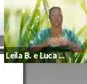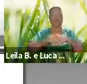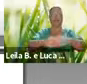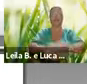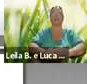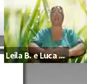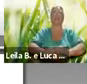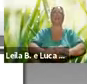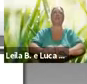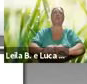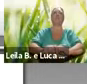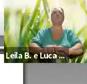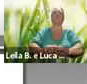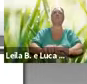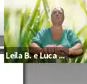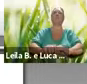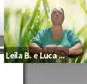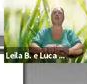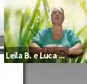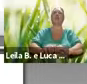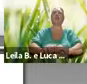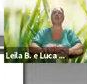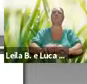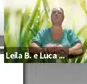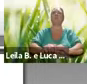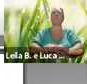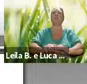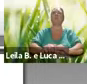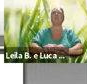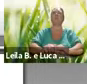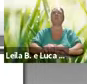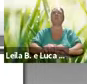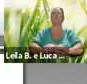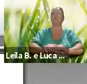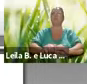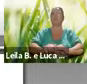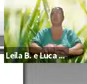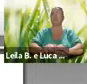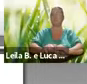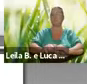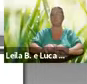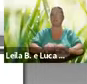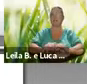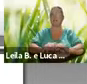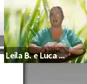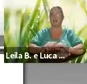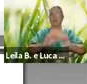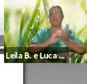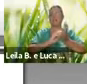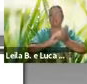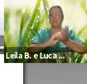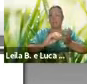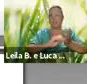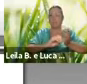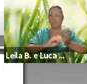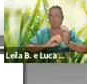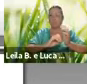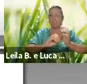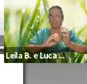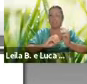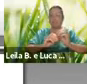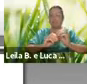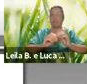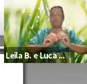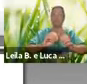Le notti chiare intorno all'energia mentale mi hanno portato a riflessioni preziose. Andrea Luiz stava notando,